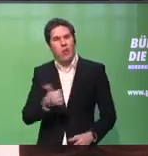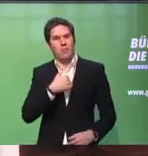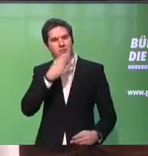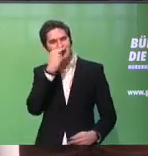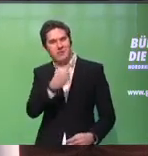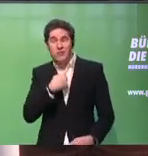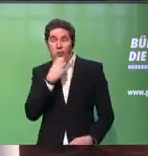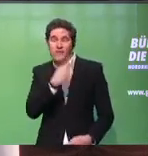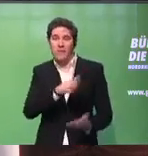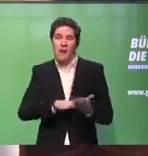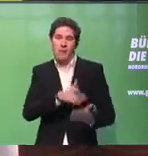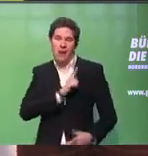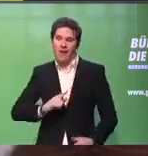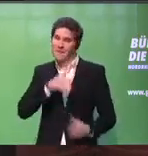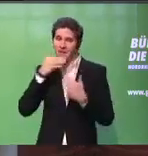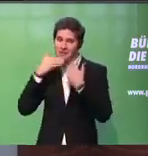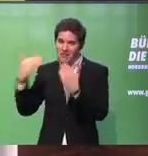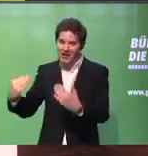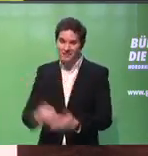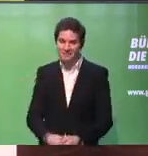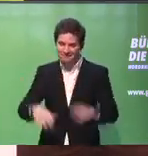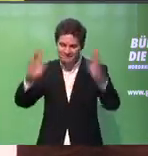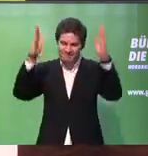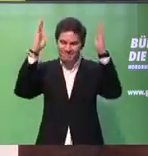uns erhalten bleibst. Danke.